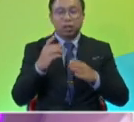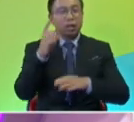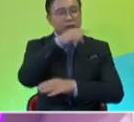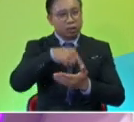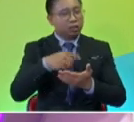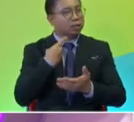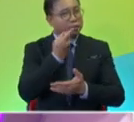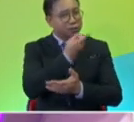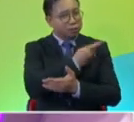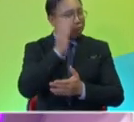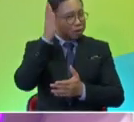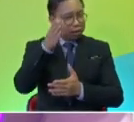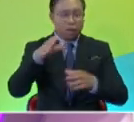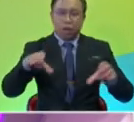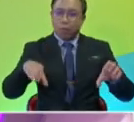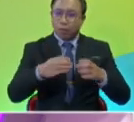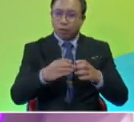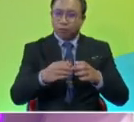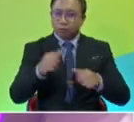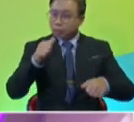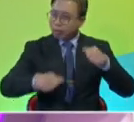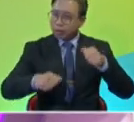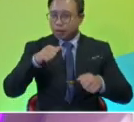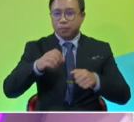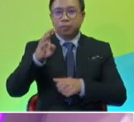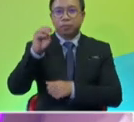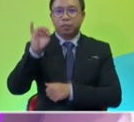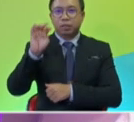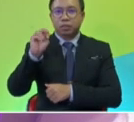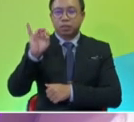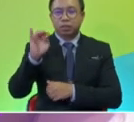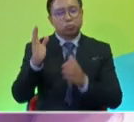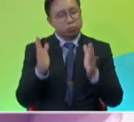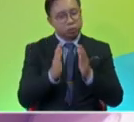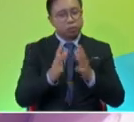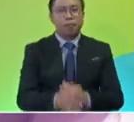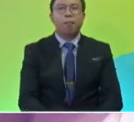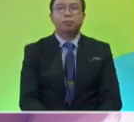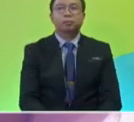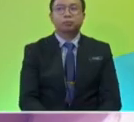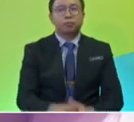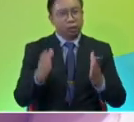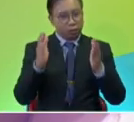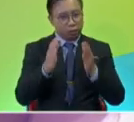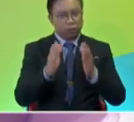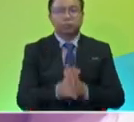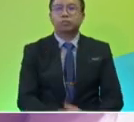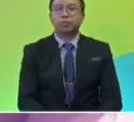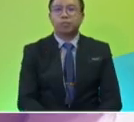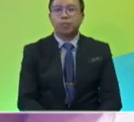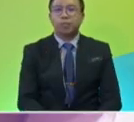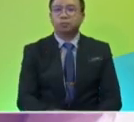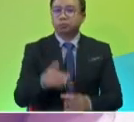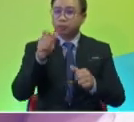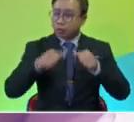akan hasilkan drum Mini maksud kecil kecil ya betul drum yang